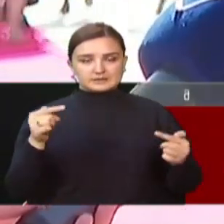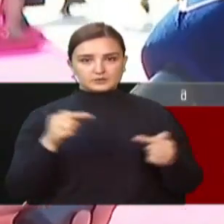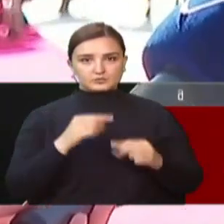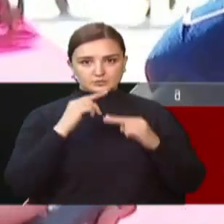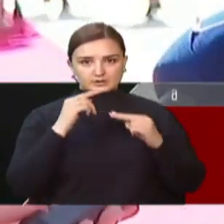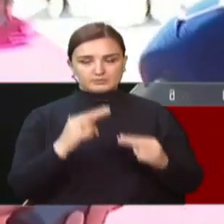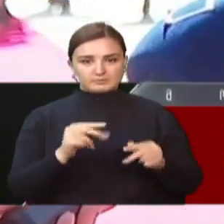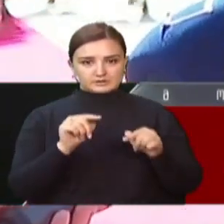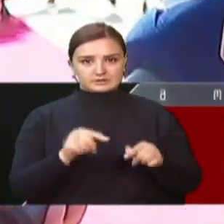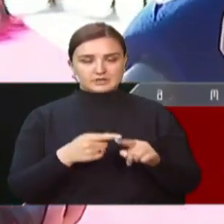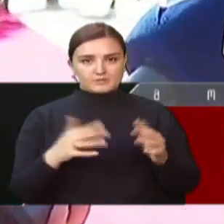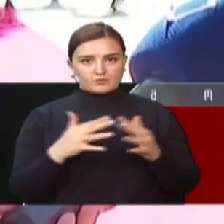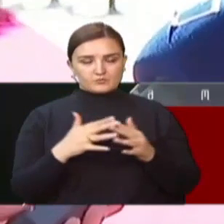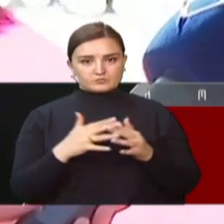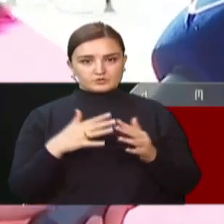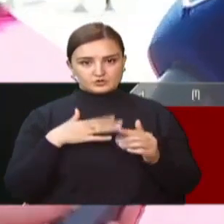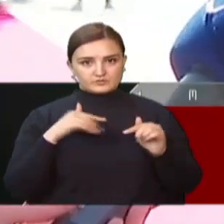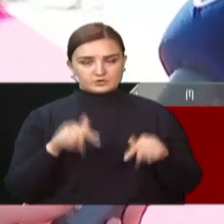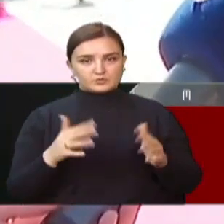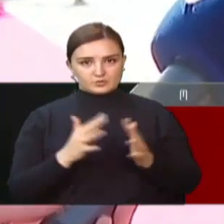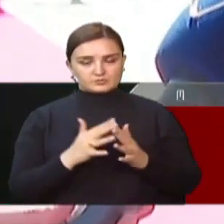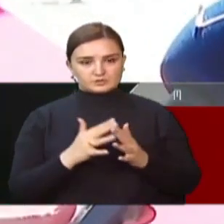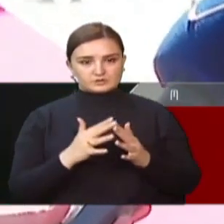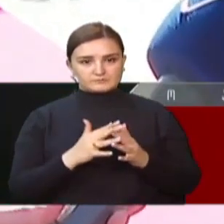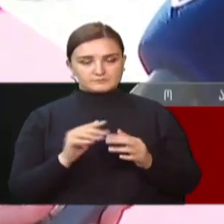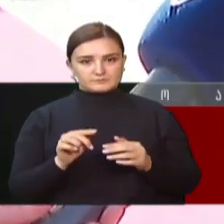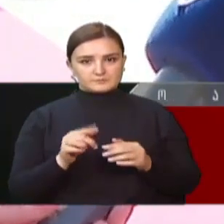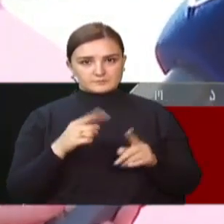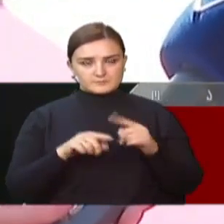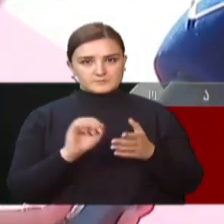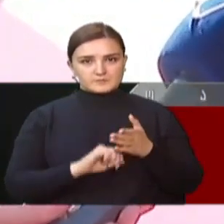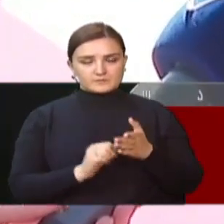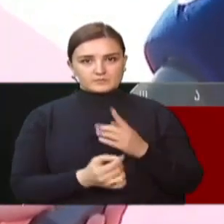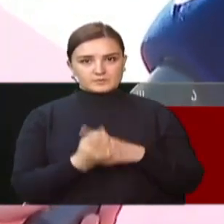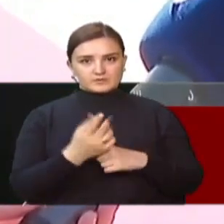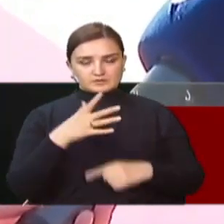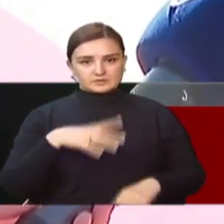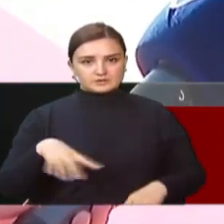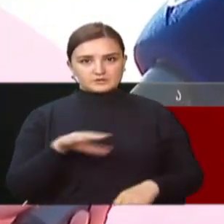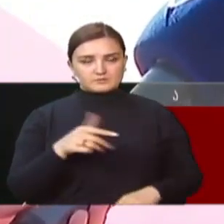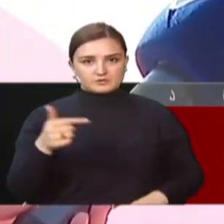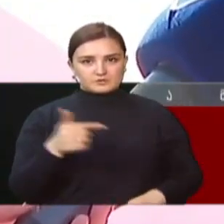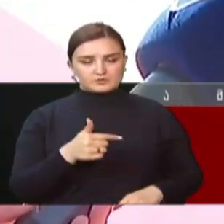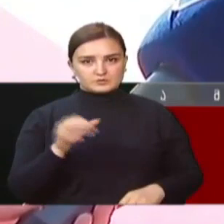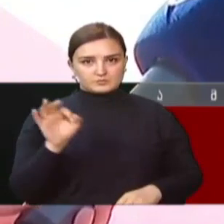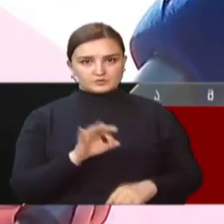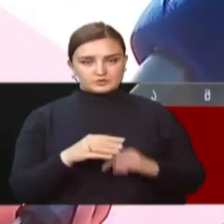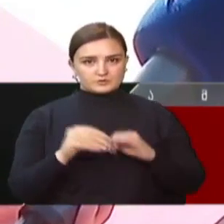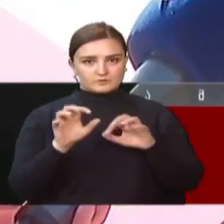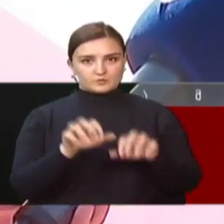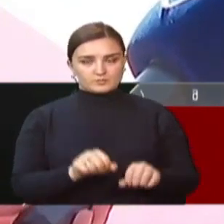მიაქცია ამ ომს, ჩვენ ომს, რომელმაც გამოიწვია ჩვენი ქვეყნის 20%-ის